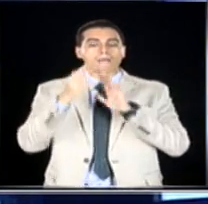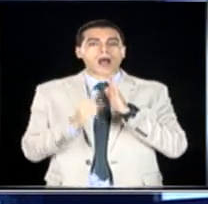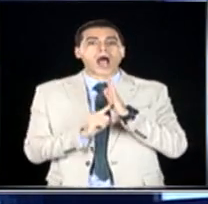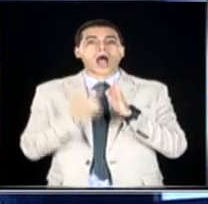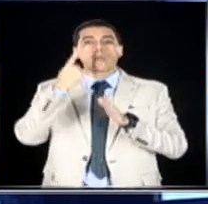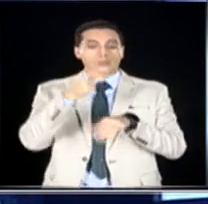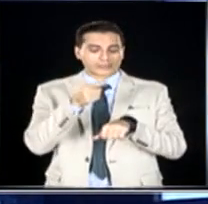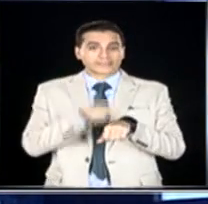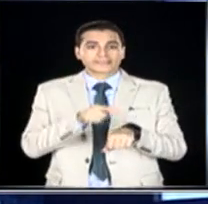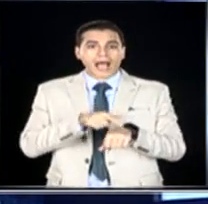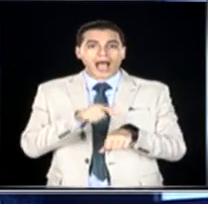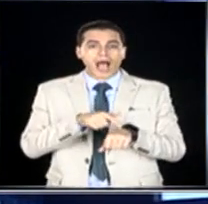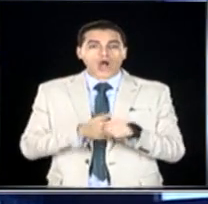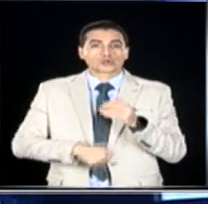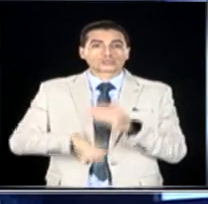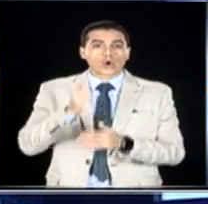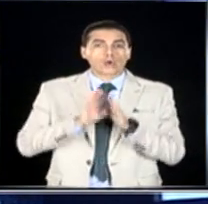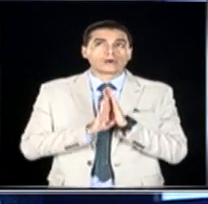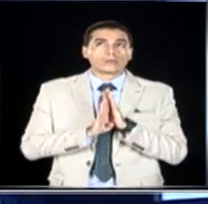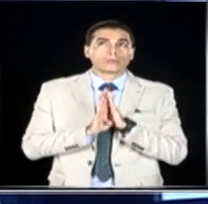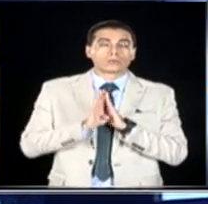المصنعه لها؟ في يوليو